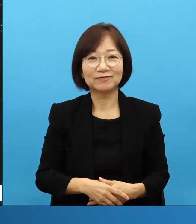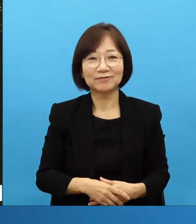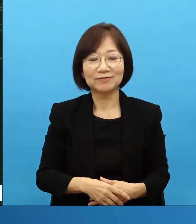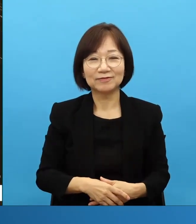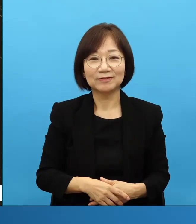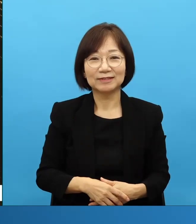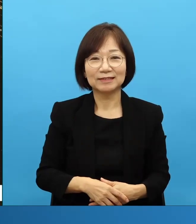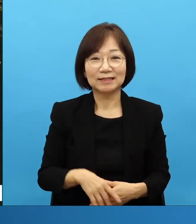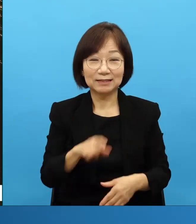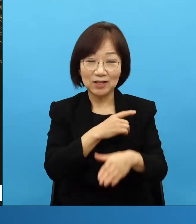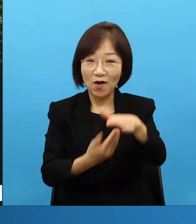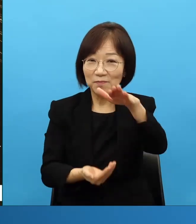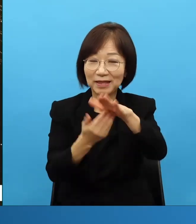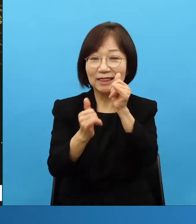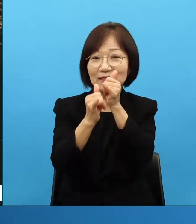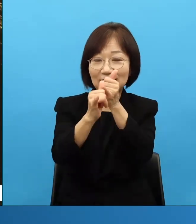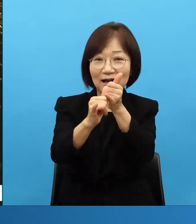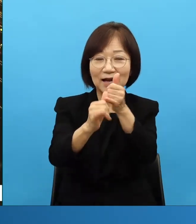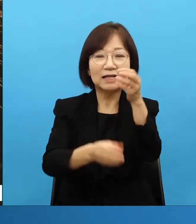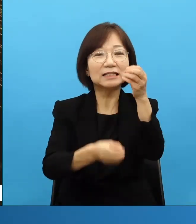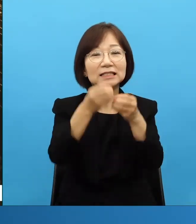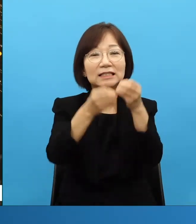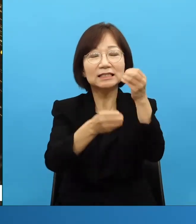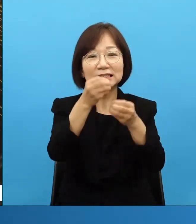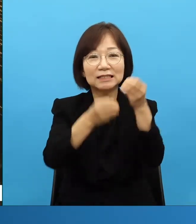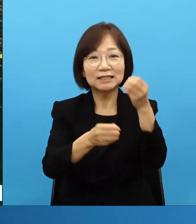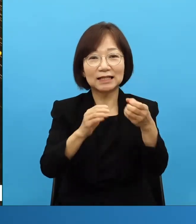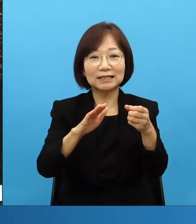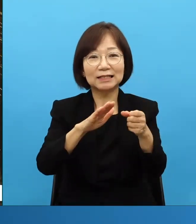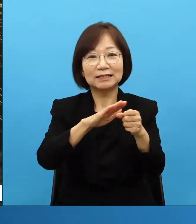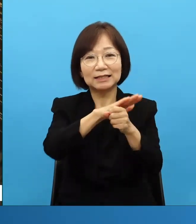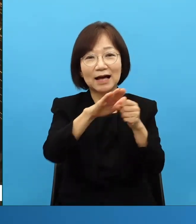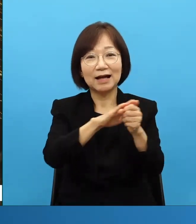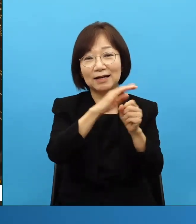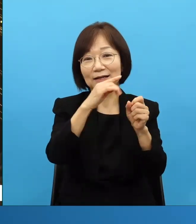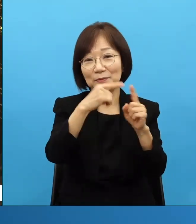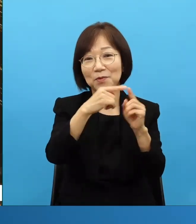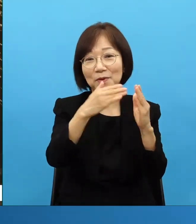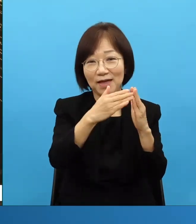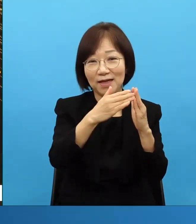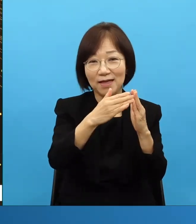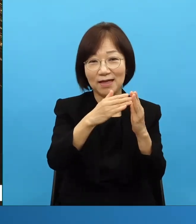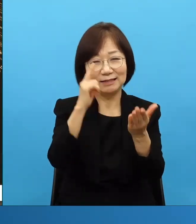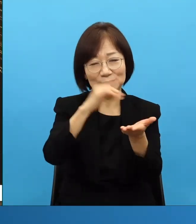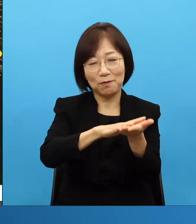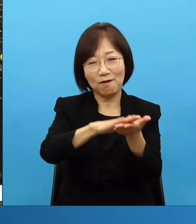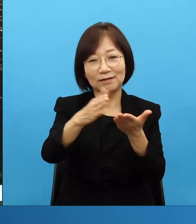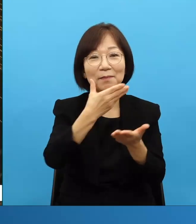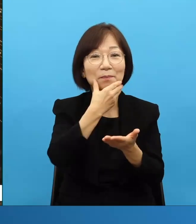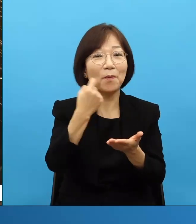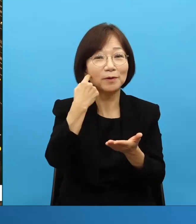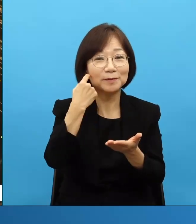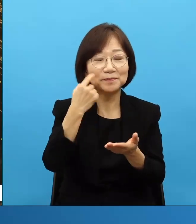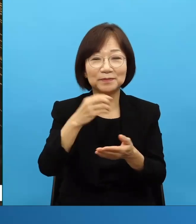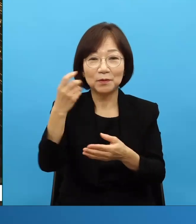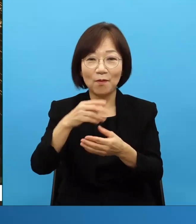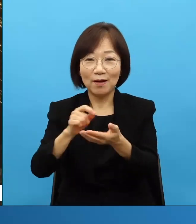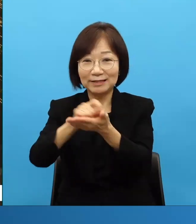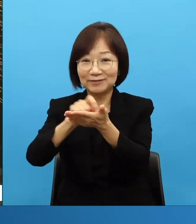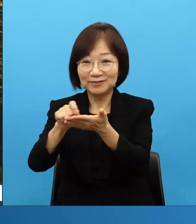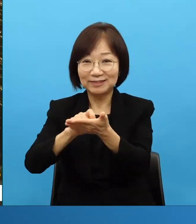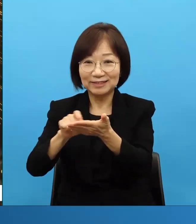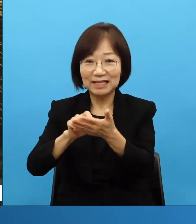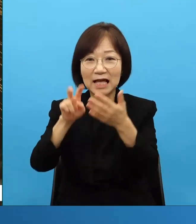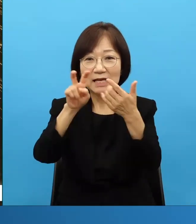이어 서밋상은 시 분야엔 사랑의 교회 김시원 랩넌트의 시원한 복음, 수필 분야는 임마누엘